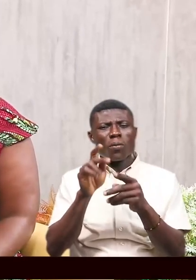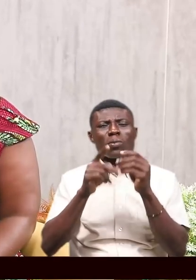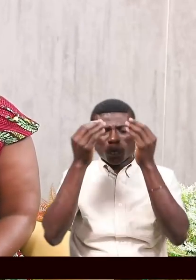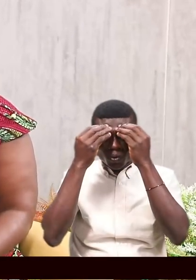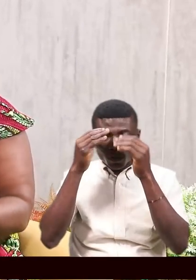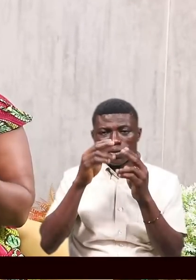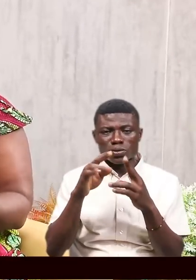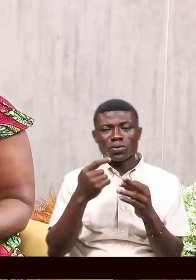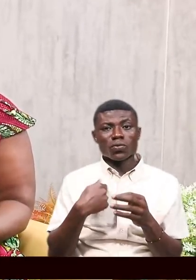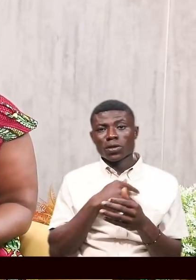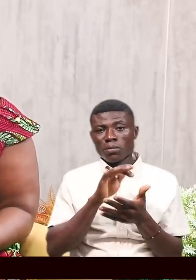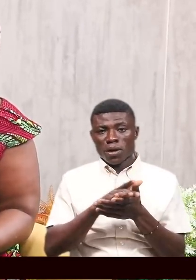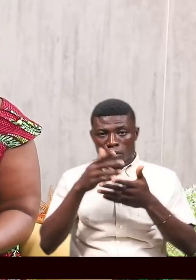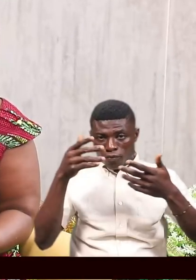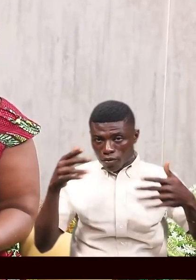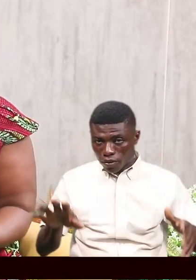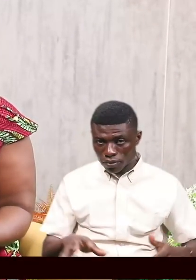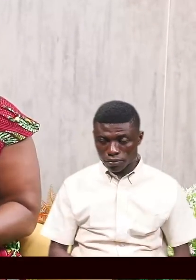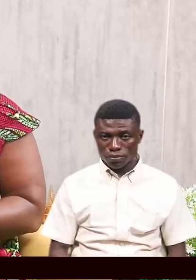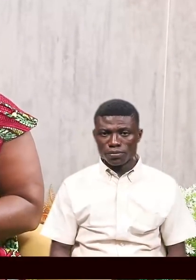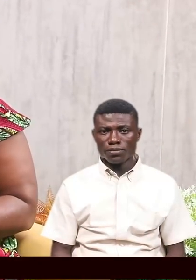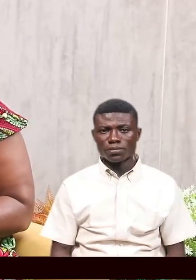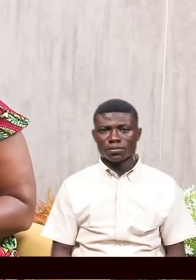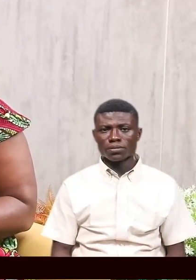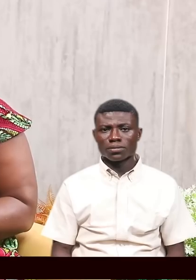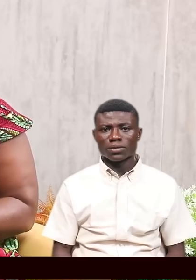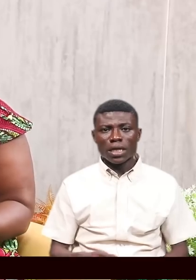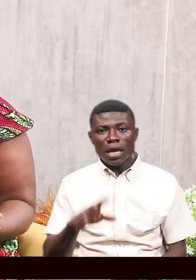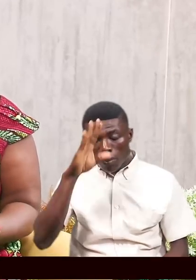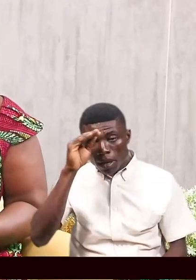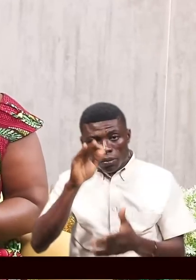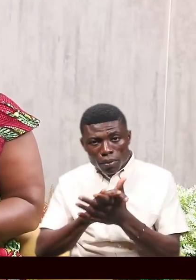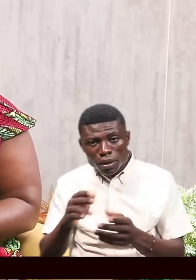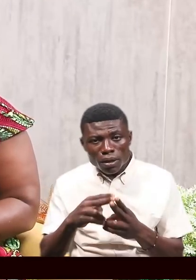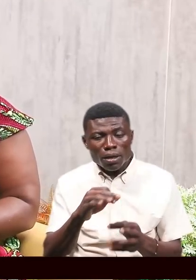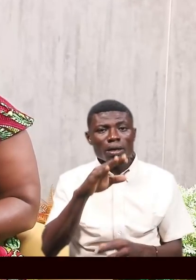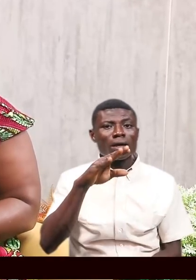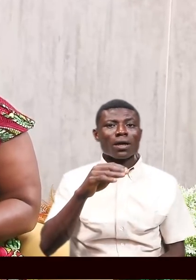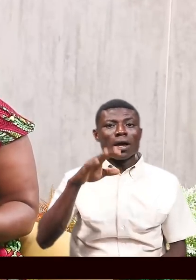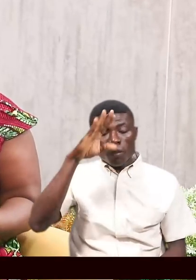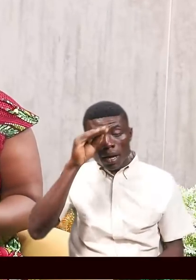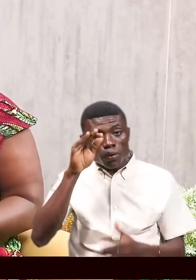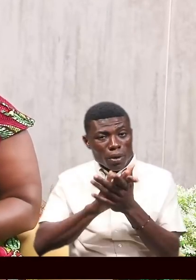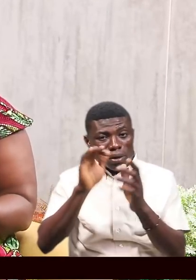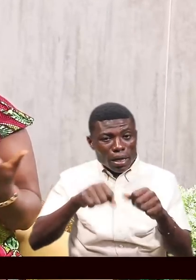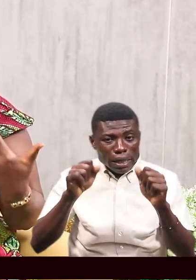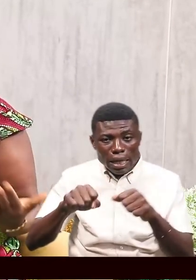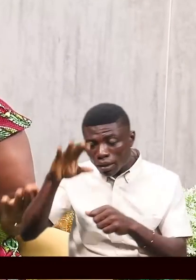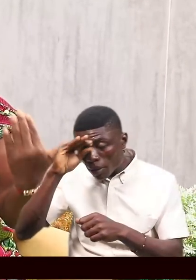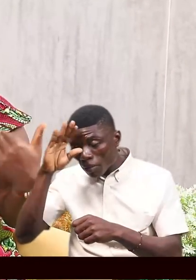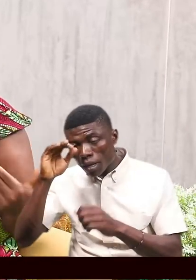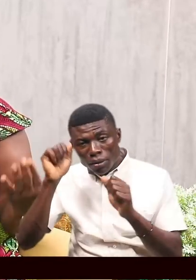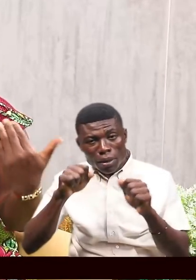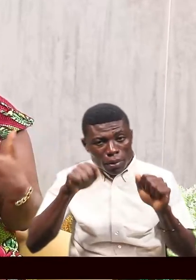enipanim nepa enti ye wari wie ye no ei nipa so mesi na wari no na nipa so mesi de obetimi no na na